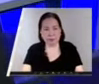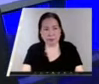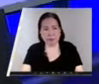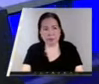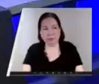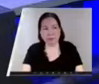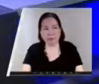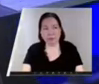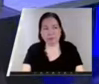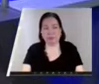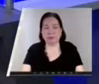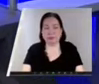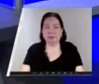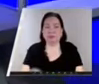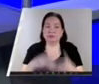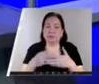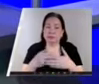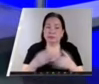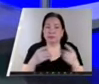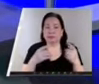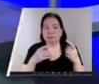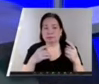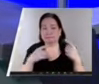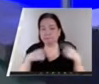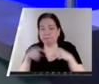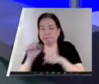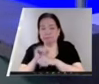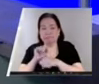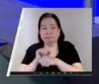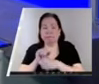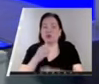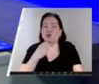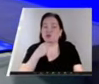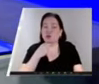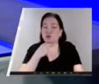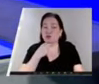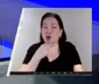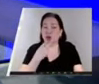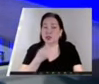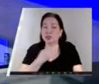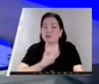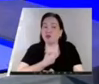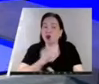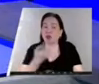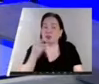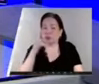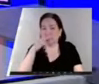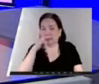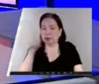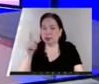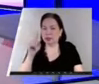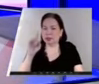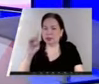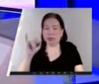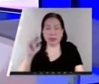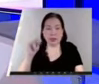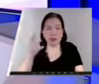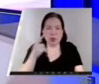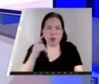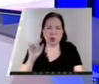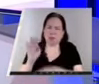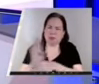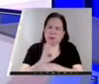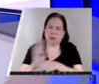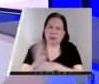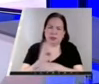Bago sumabak sa The Boys Kids Philippines, abala ang host na si Ding Dong Dante sa kanyang personal advocacy. Habang si Coach Tel of SB19 kasama sa